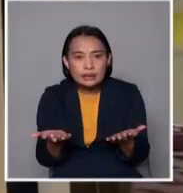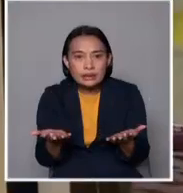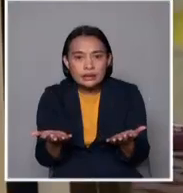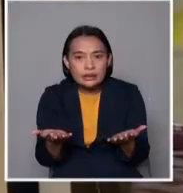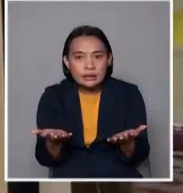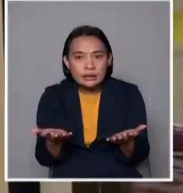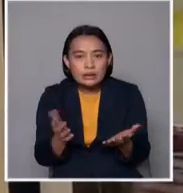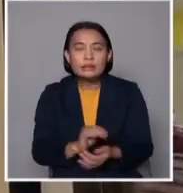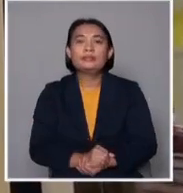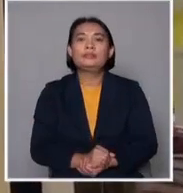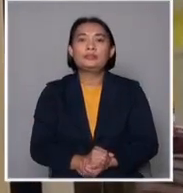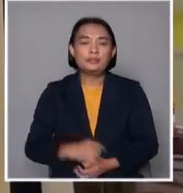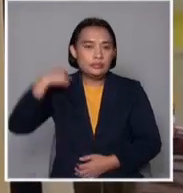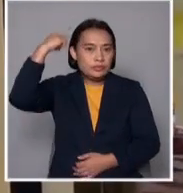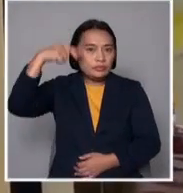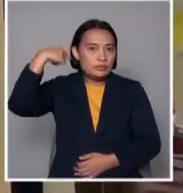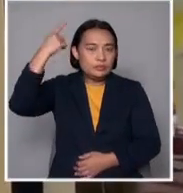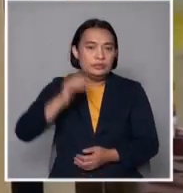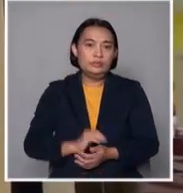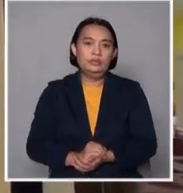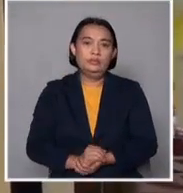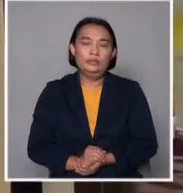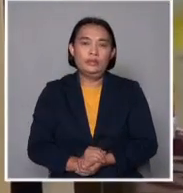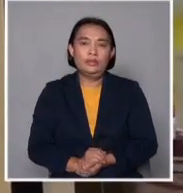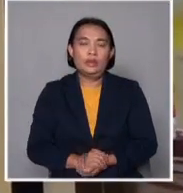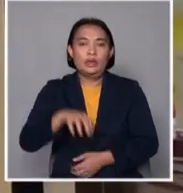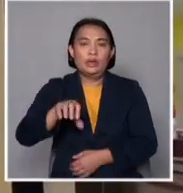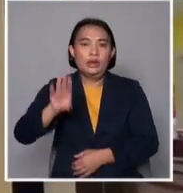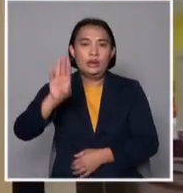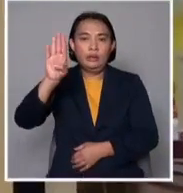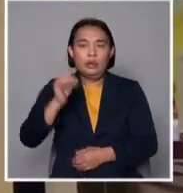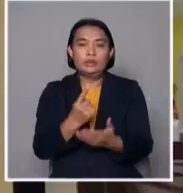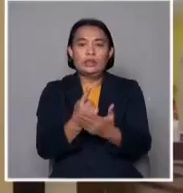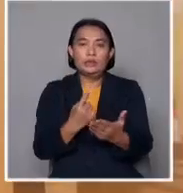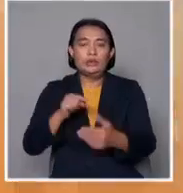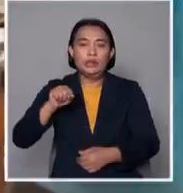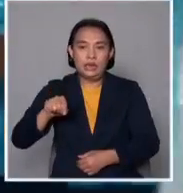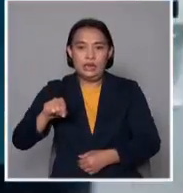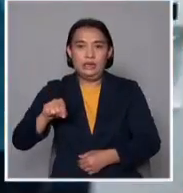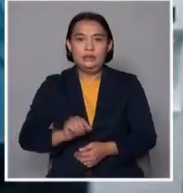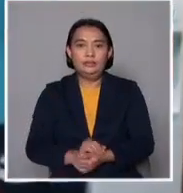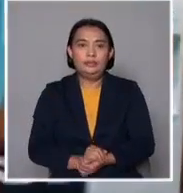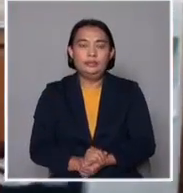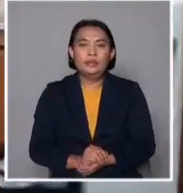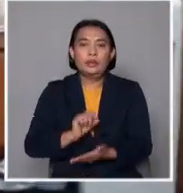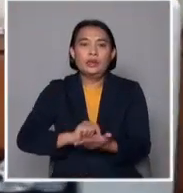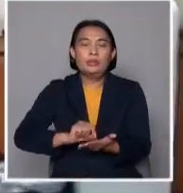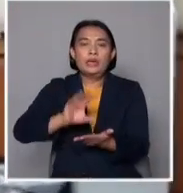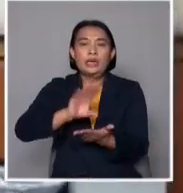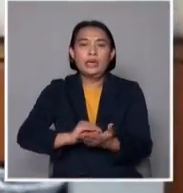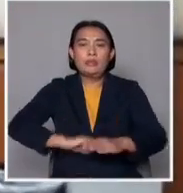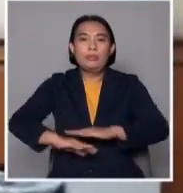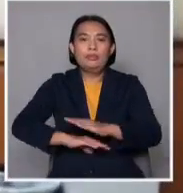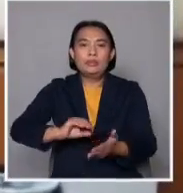ค่ะส่วนทางด้านของนางสาวศิวพรแก้วแสงจันทร์ตัวแทนบริษัท The Best Property Agent จำกัดก็ได้ไปลงบันทึกประจำวันไว้